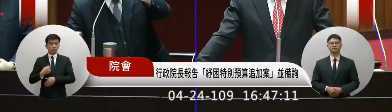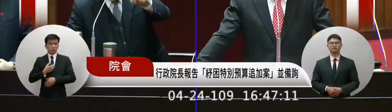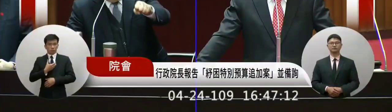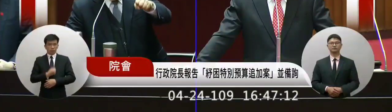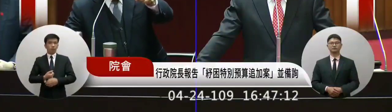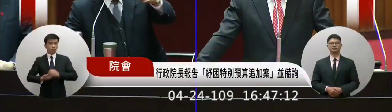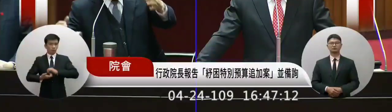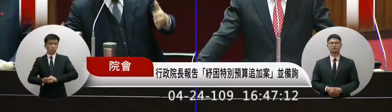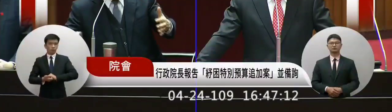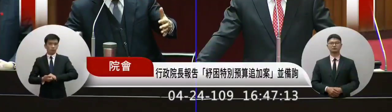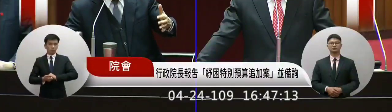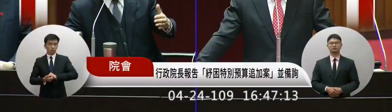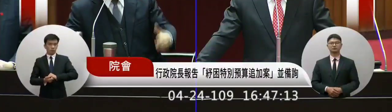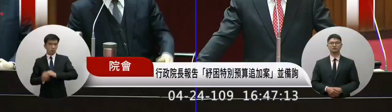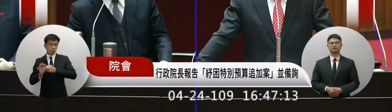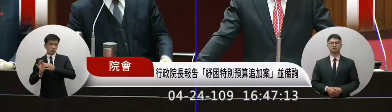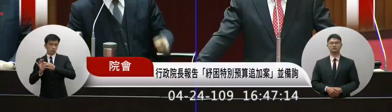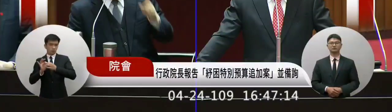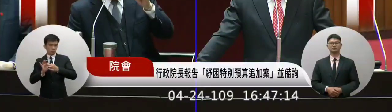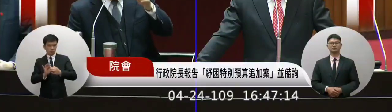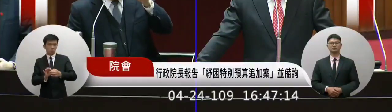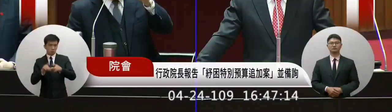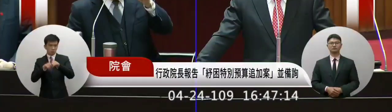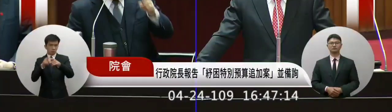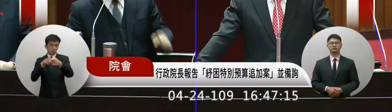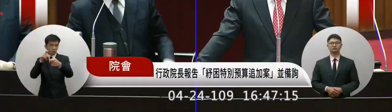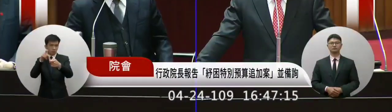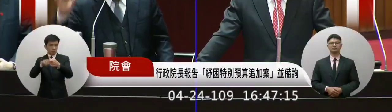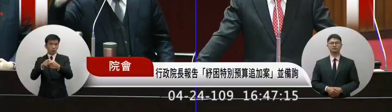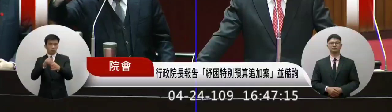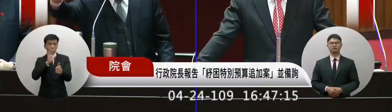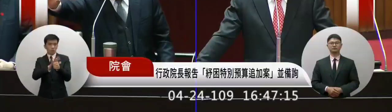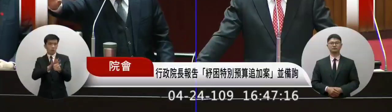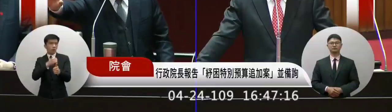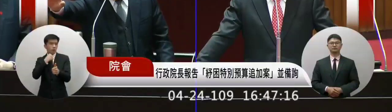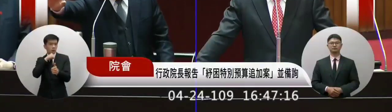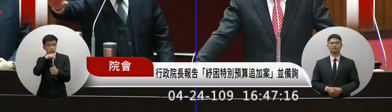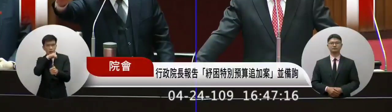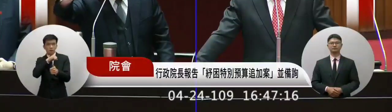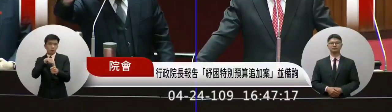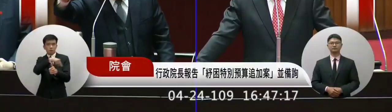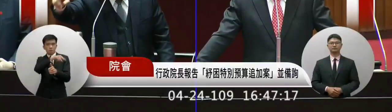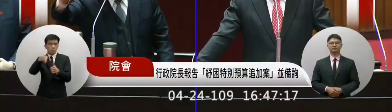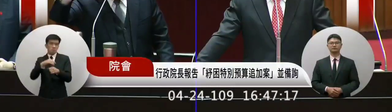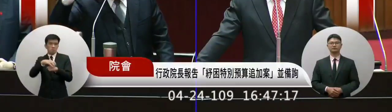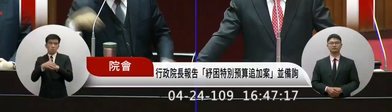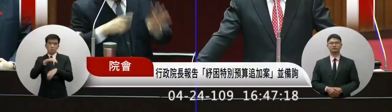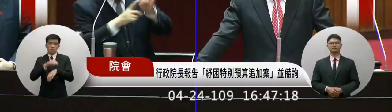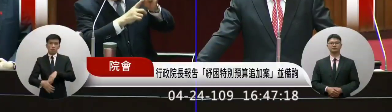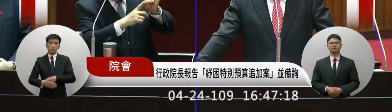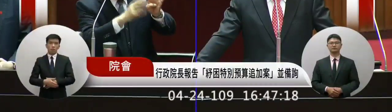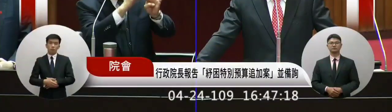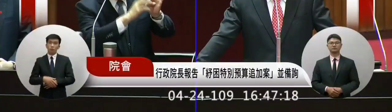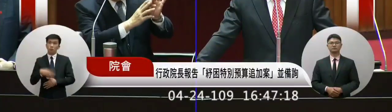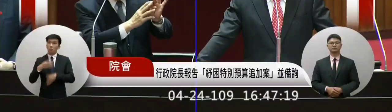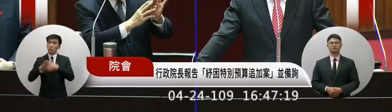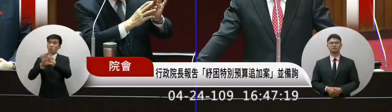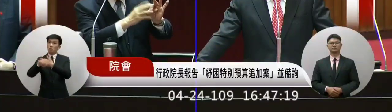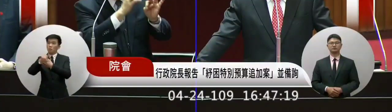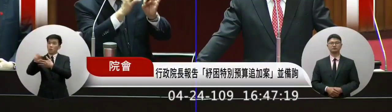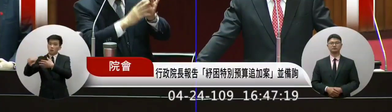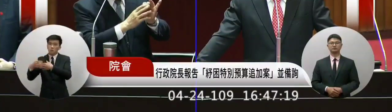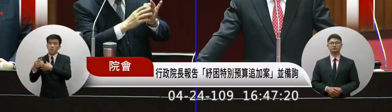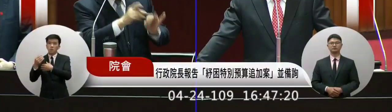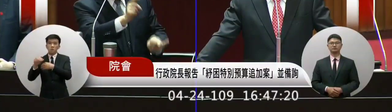一方面来为国人把关。那另外一方面，很多国家确实已经锁国